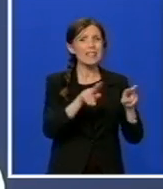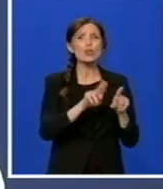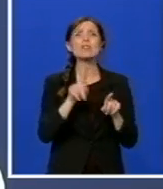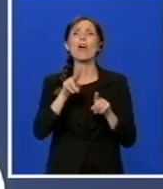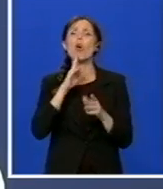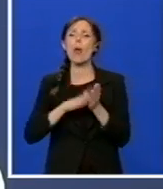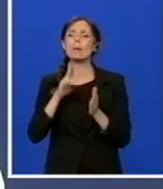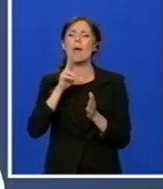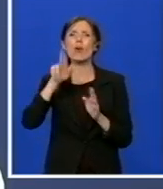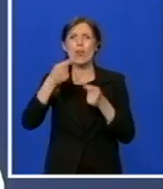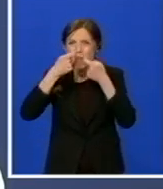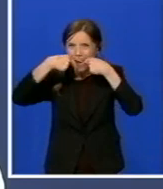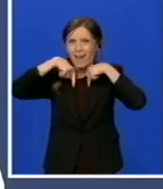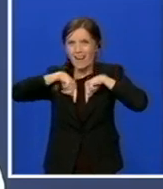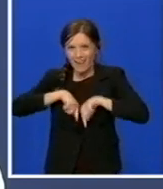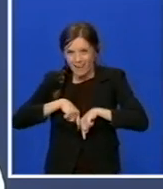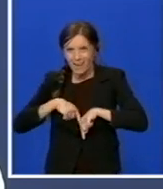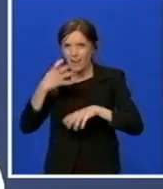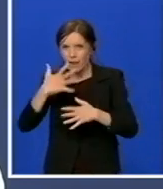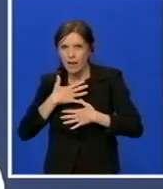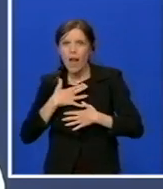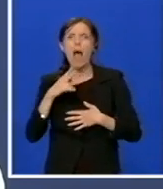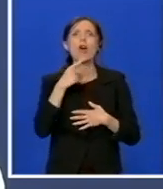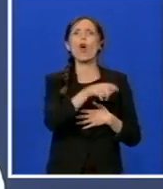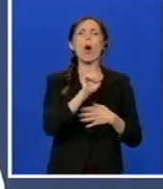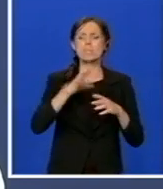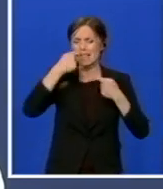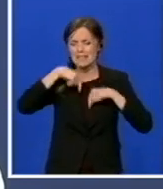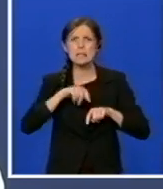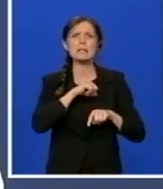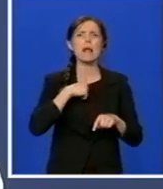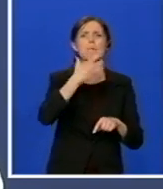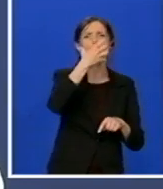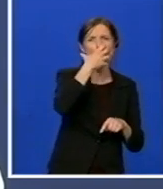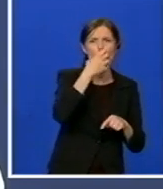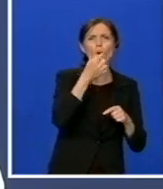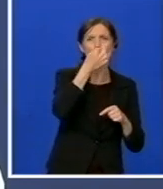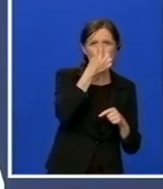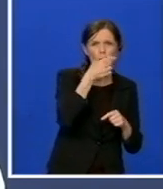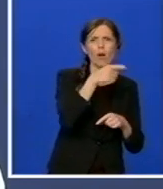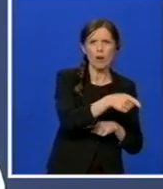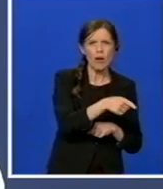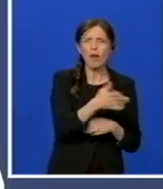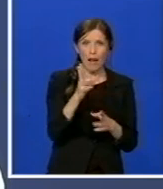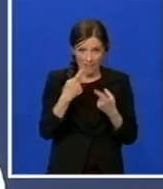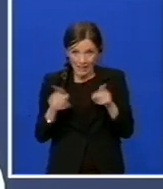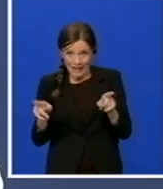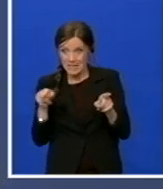neinvazivnim, odnosno koliko je ljudi na kojim respiratorima? Možemo li to da pojasnimo? To je poslednji deo, ću vam koleginica da